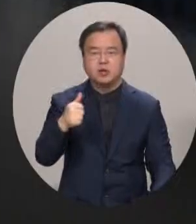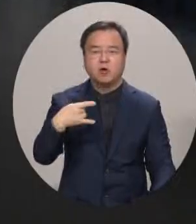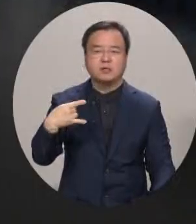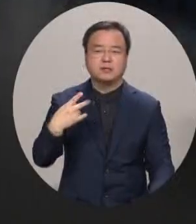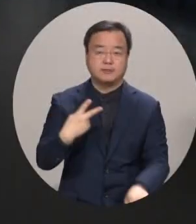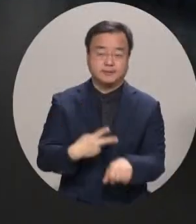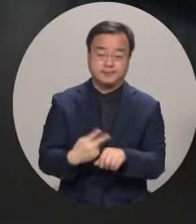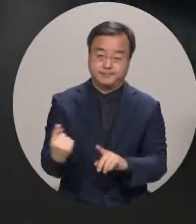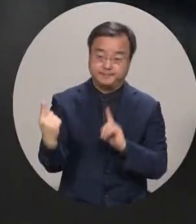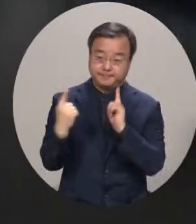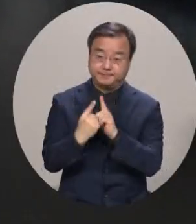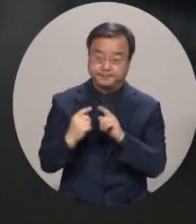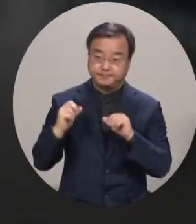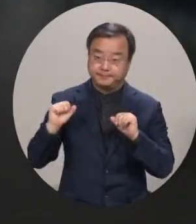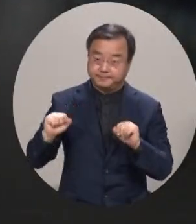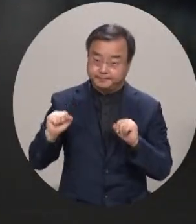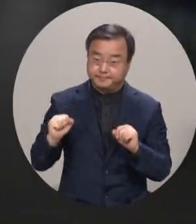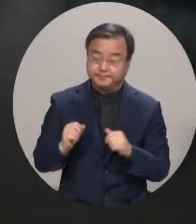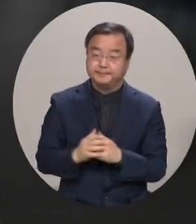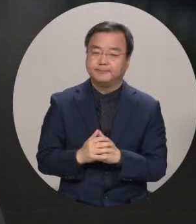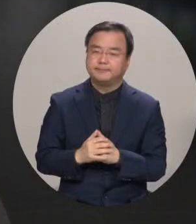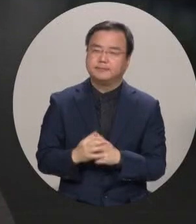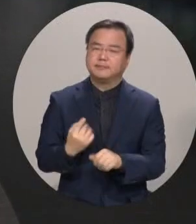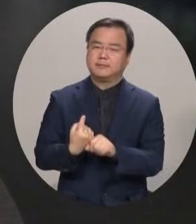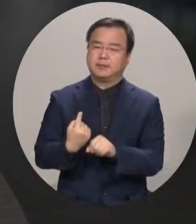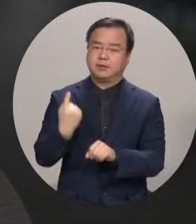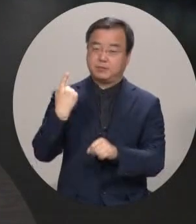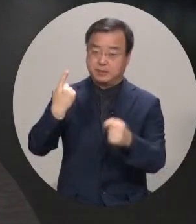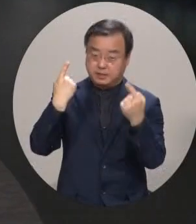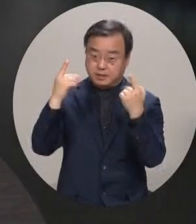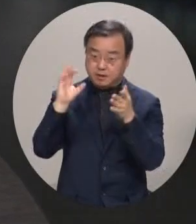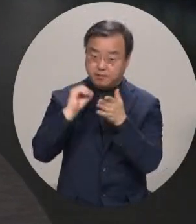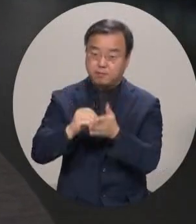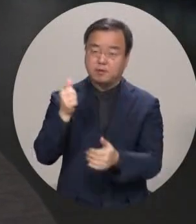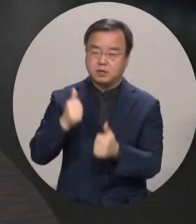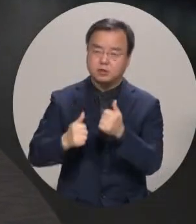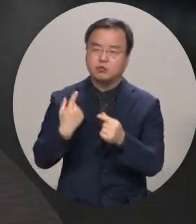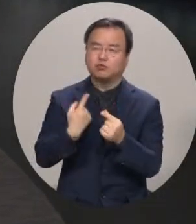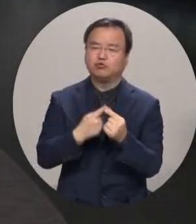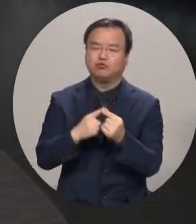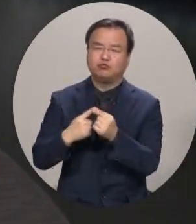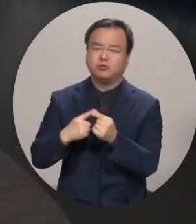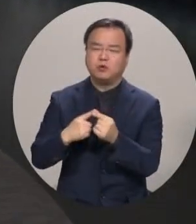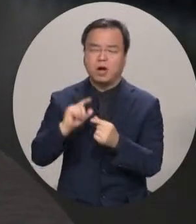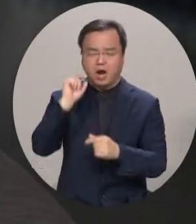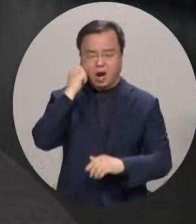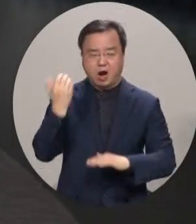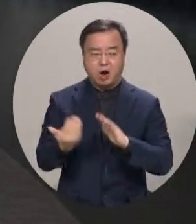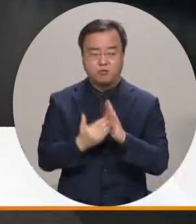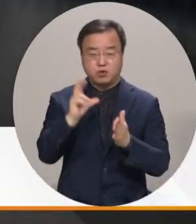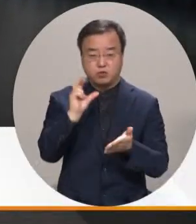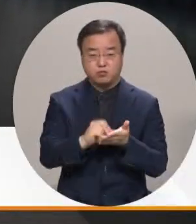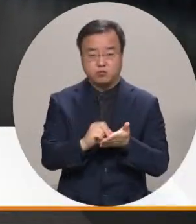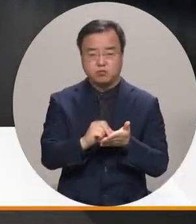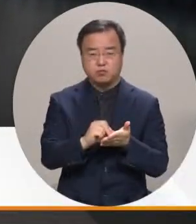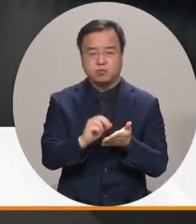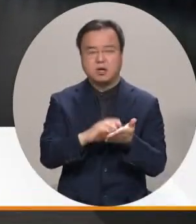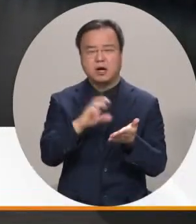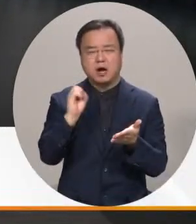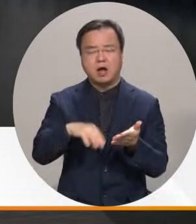오세요 안녕하세요 예 지난해 수능 국어 영역 특히 킬러문항 없었지만 까다로웠다는 평가가